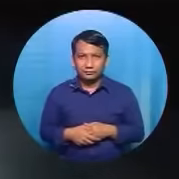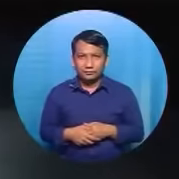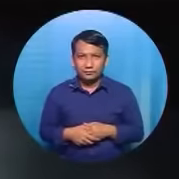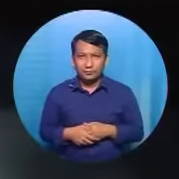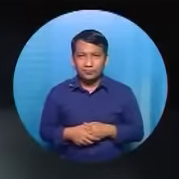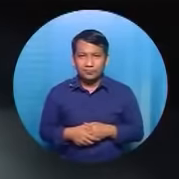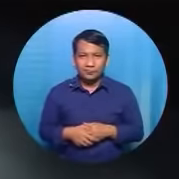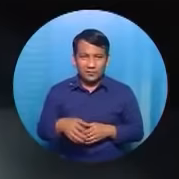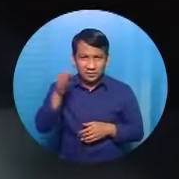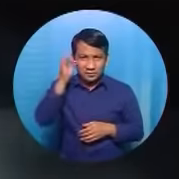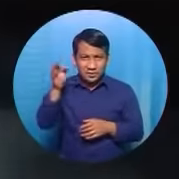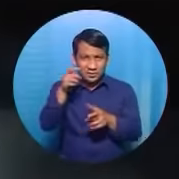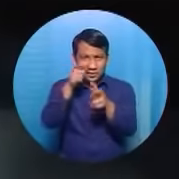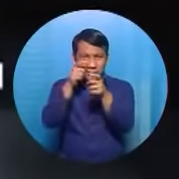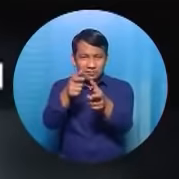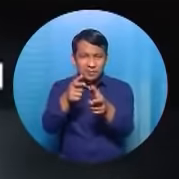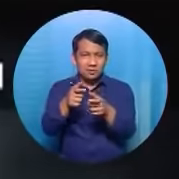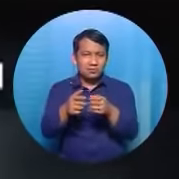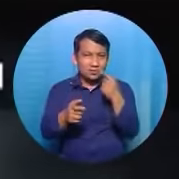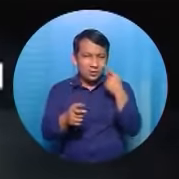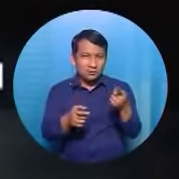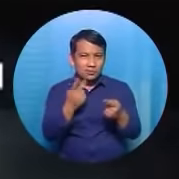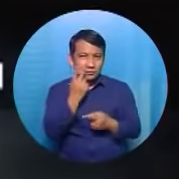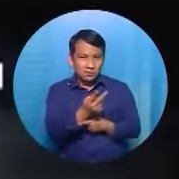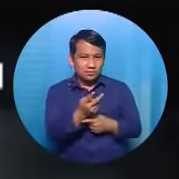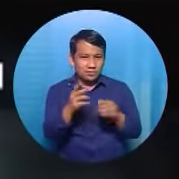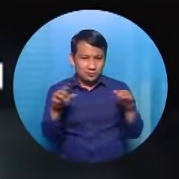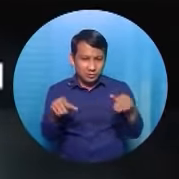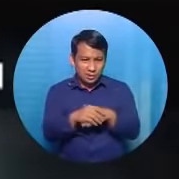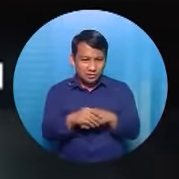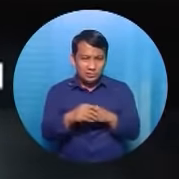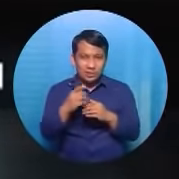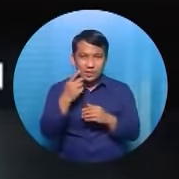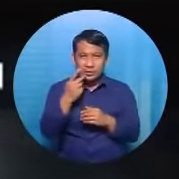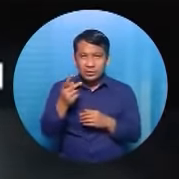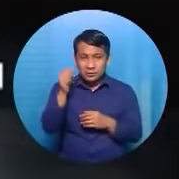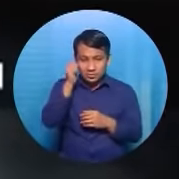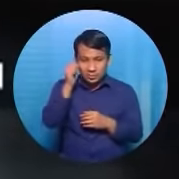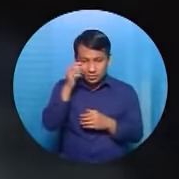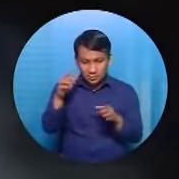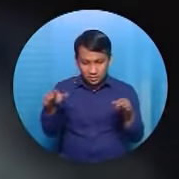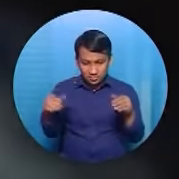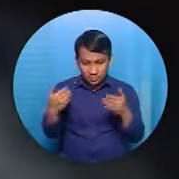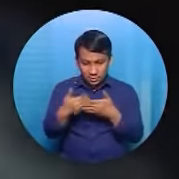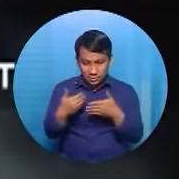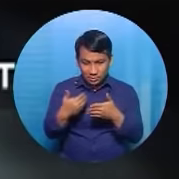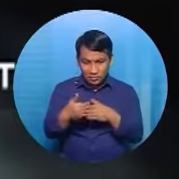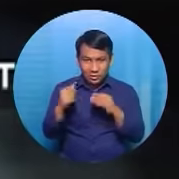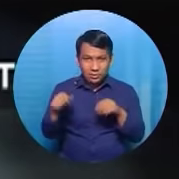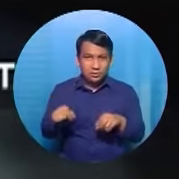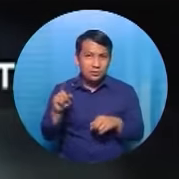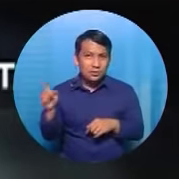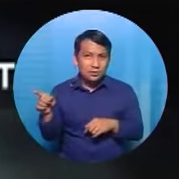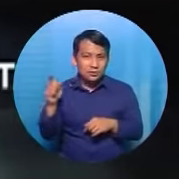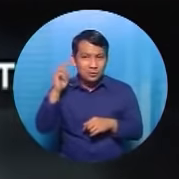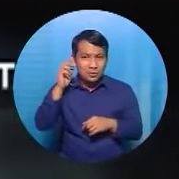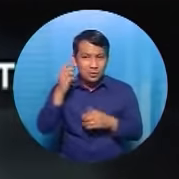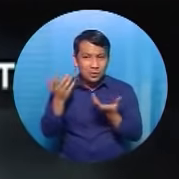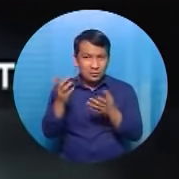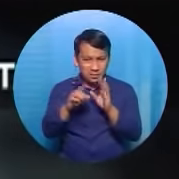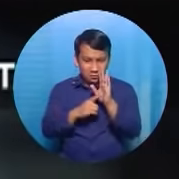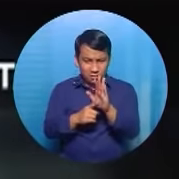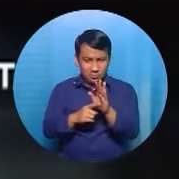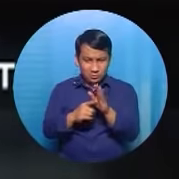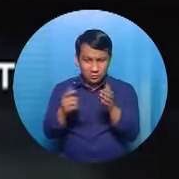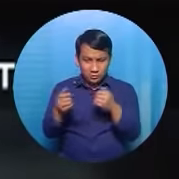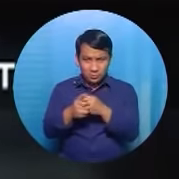Ferry, ang kapal na mukha mo, nahuli ko pa kayo ng kabit mo na si Sheila May magkatabi. Ha? Diyan sa bahay ng kabit mo at